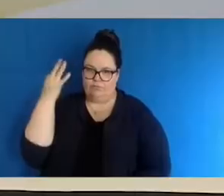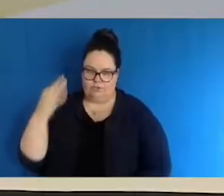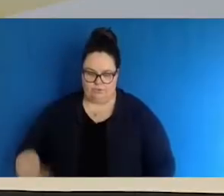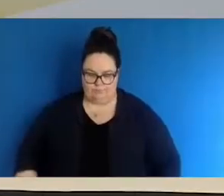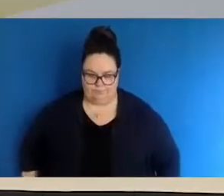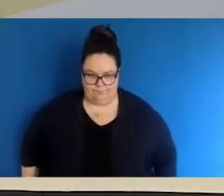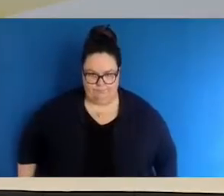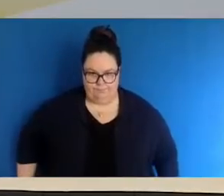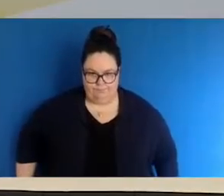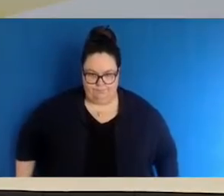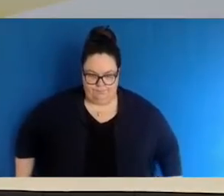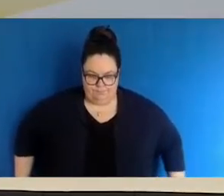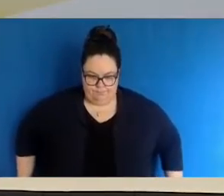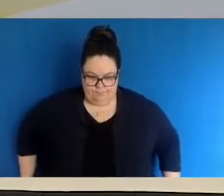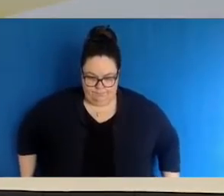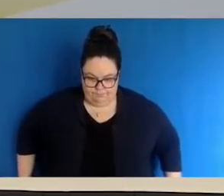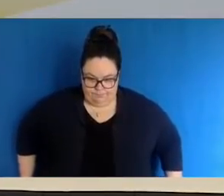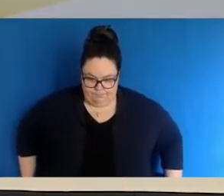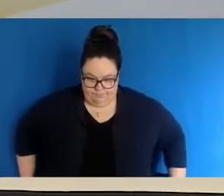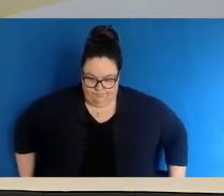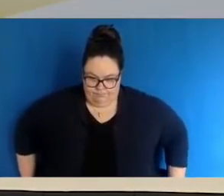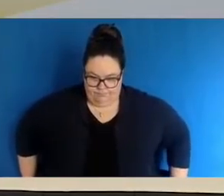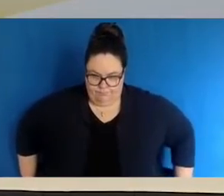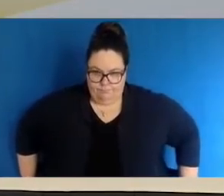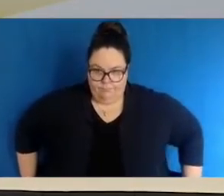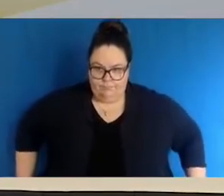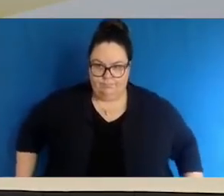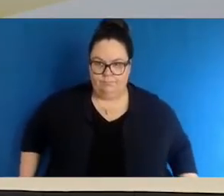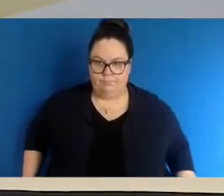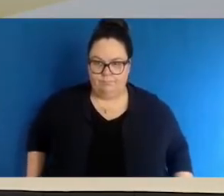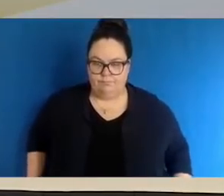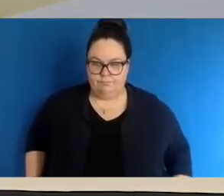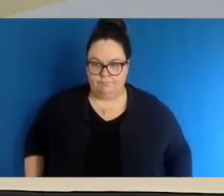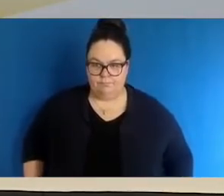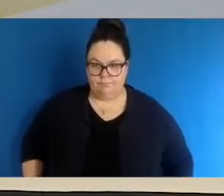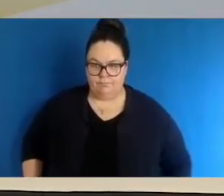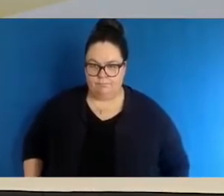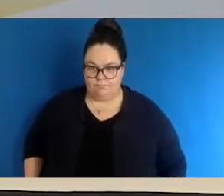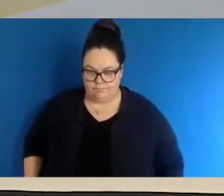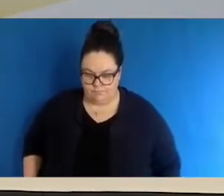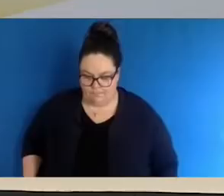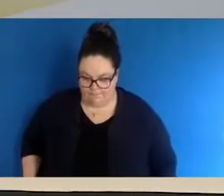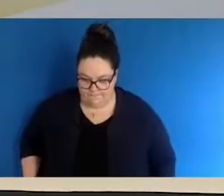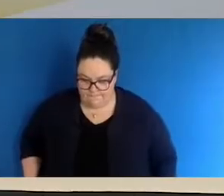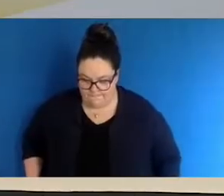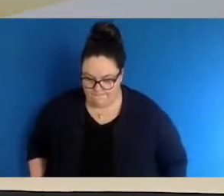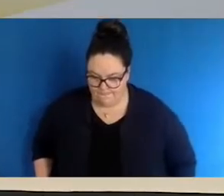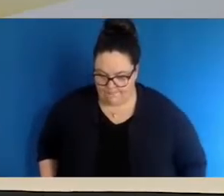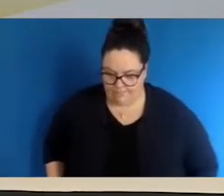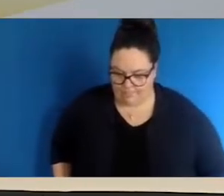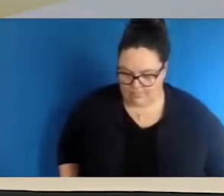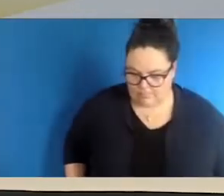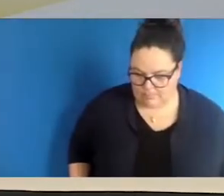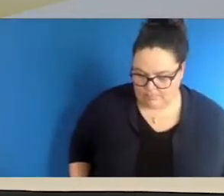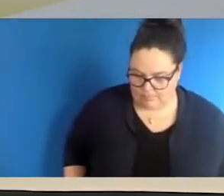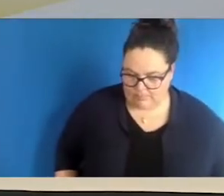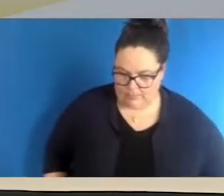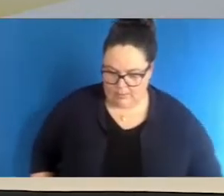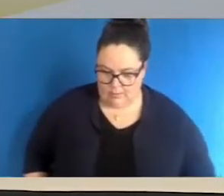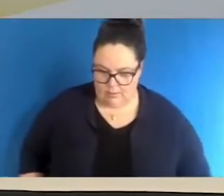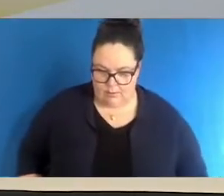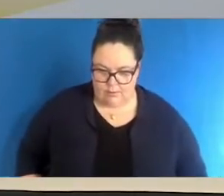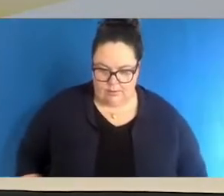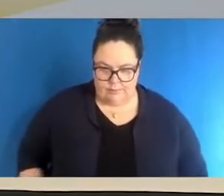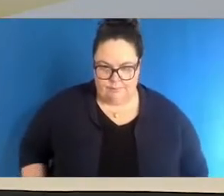ministre Nathalie Jamieson. Alors, dans le plan pour la rentrée scolaire, la plupart des consignes sont des recommandations. Alors,